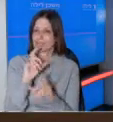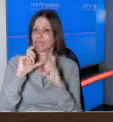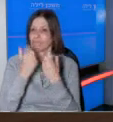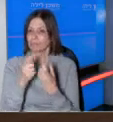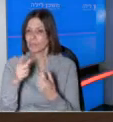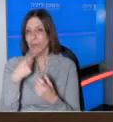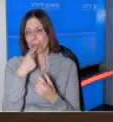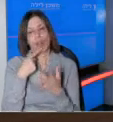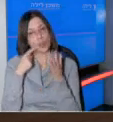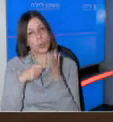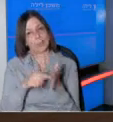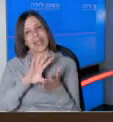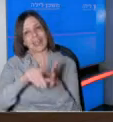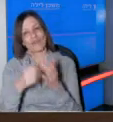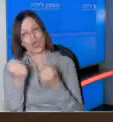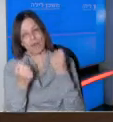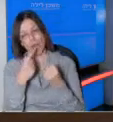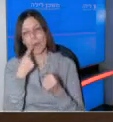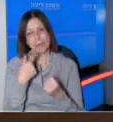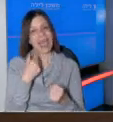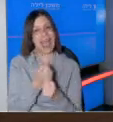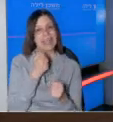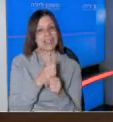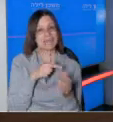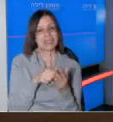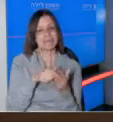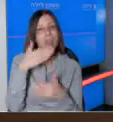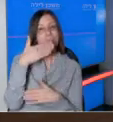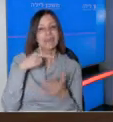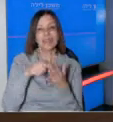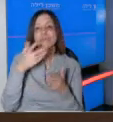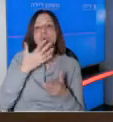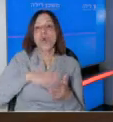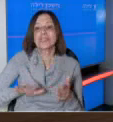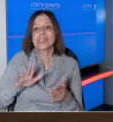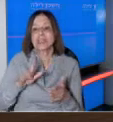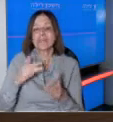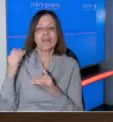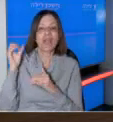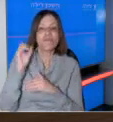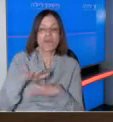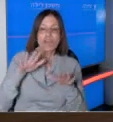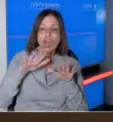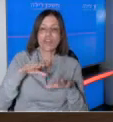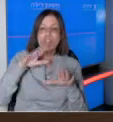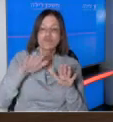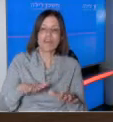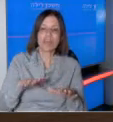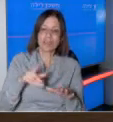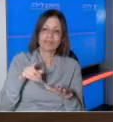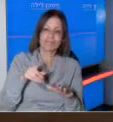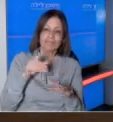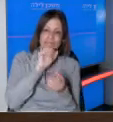אותם, אז הם אומרים, נגיד אם הם גנבו את הרכב, אז הם אומרים, עשינו את זה על רקע לאומני. למה? כי הם רוצים לבוא ולשבת